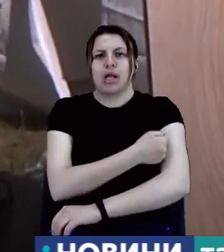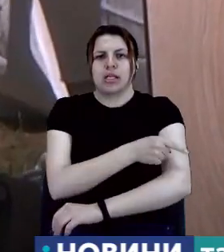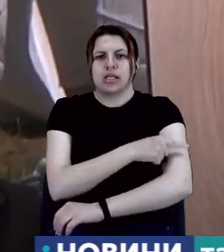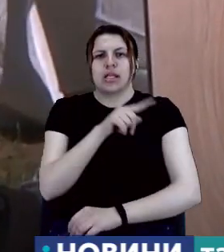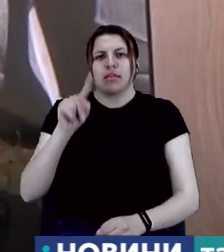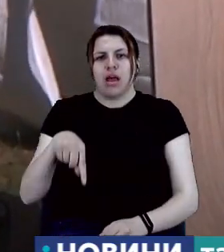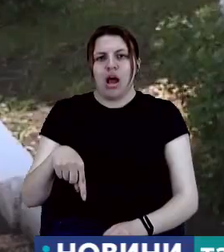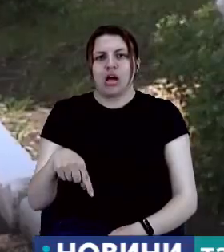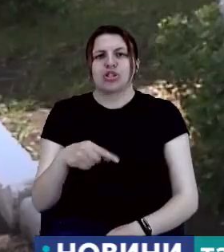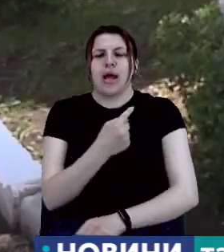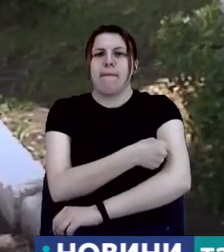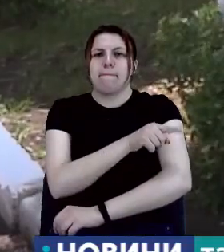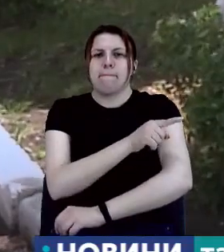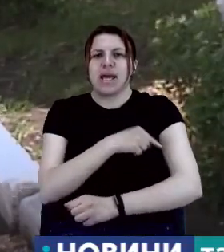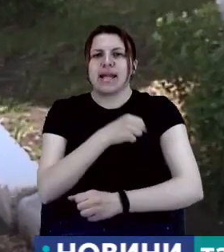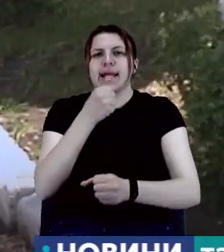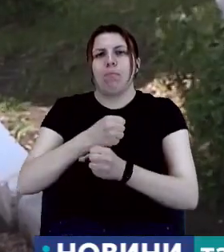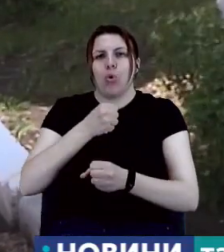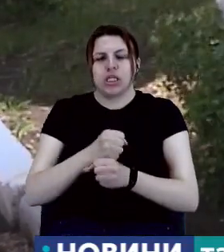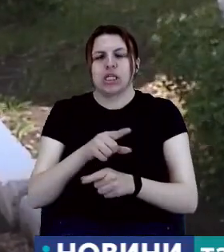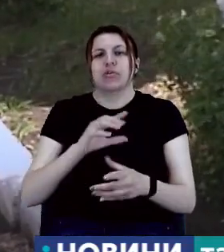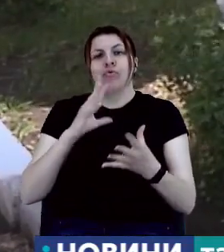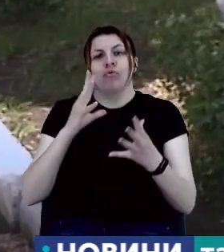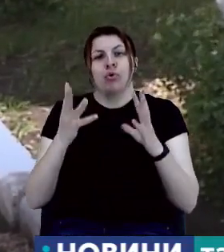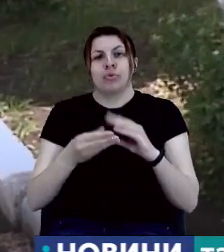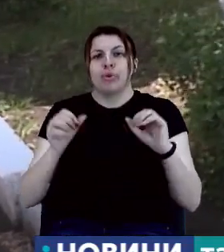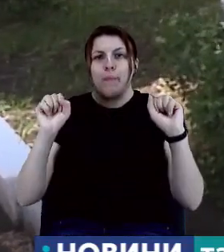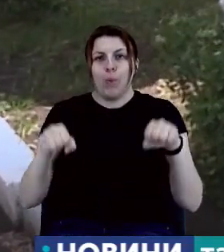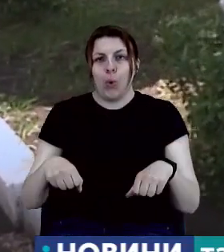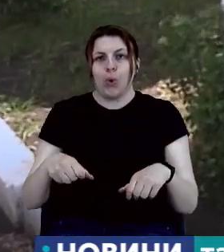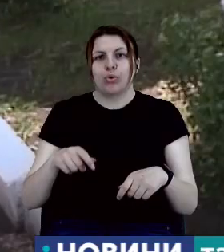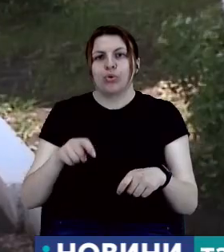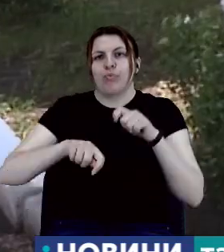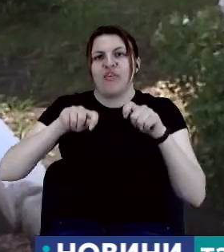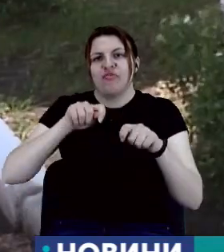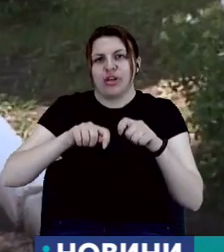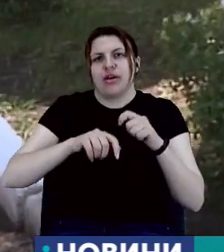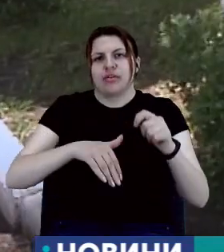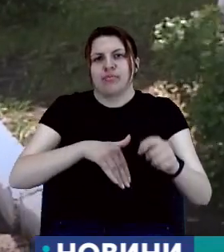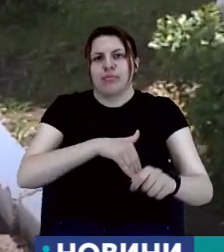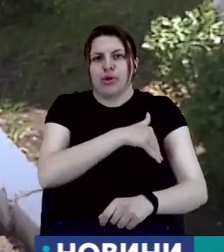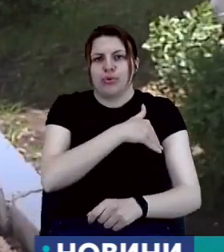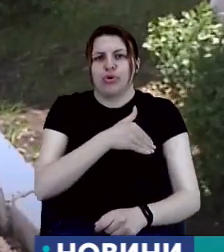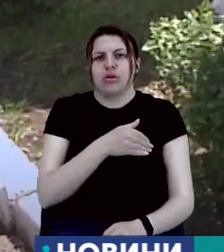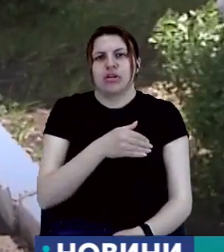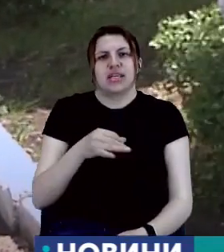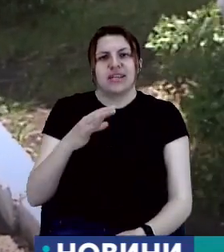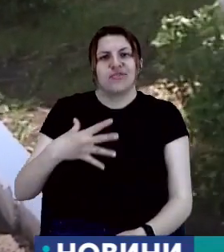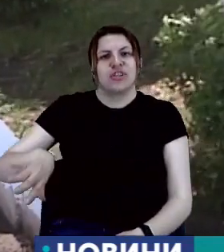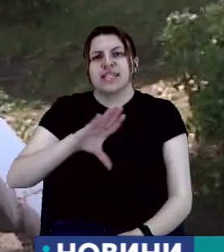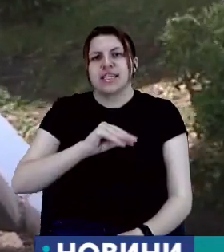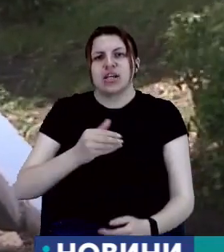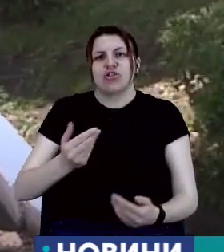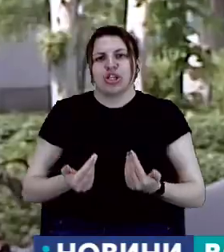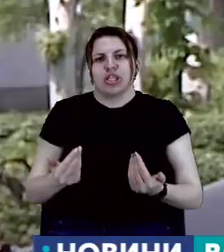медичного персоналу, і, в общем-то, можуть проходити цей температурний скринінг і всі жителі нашого міста,